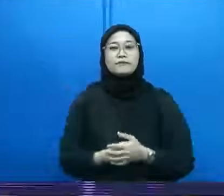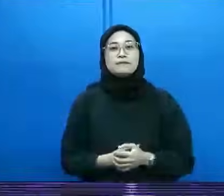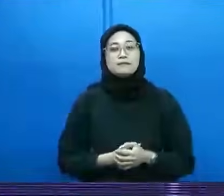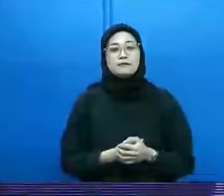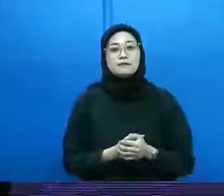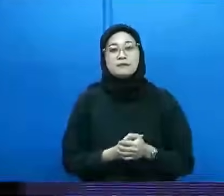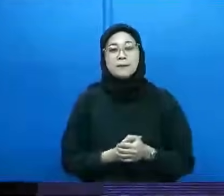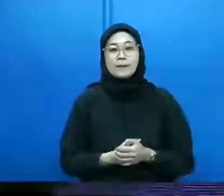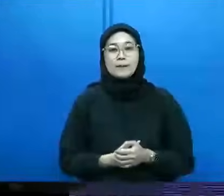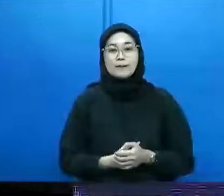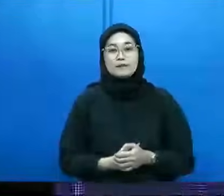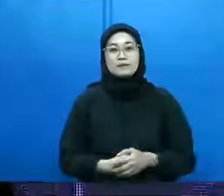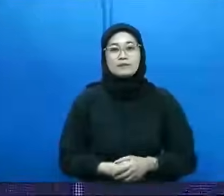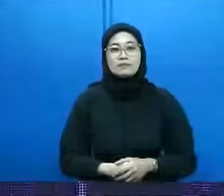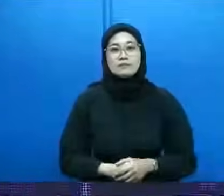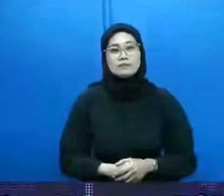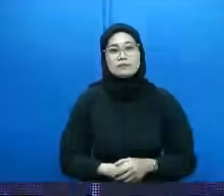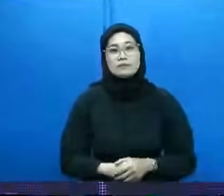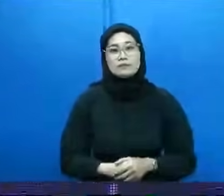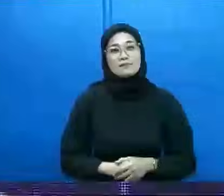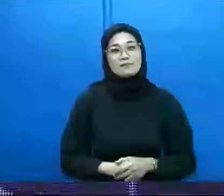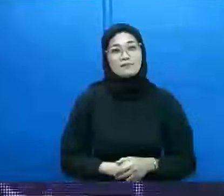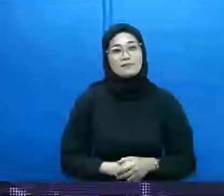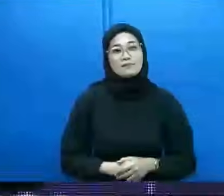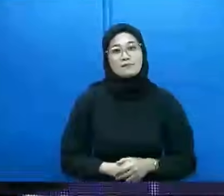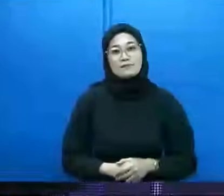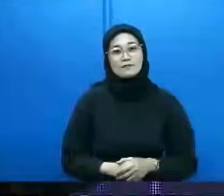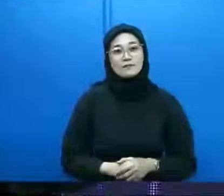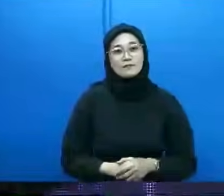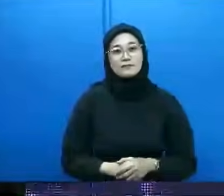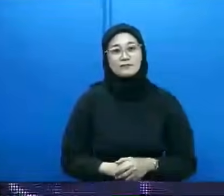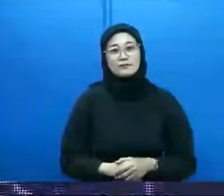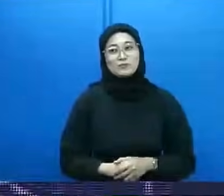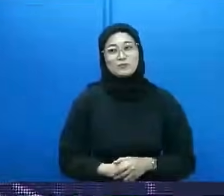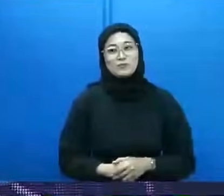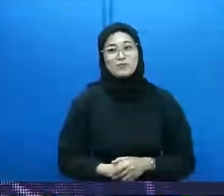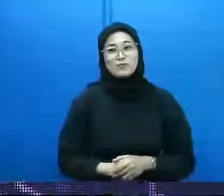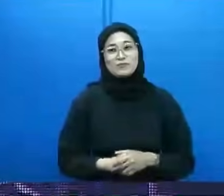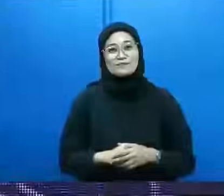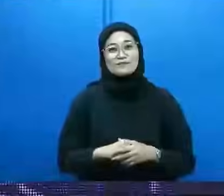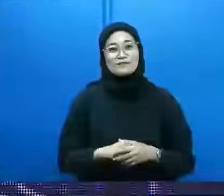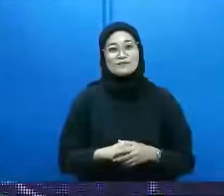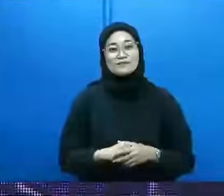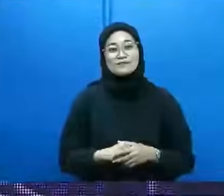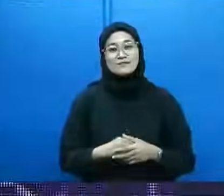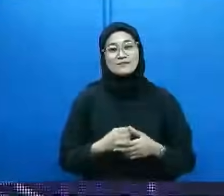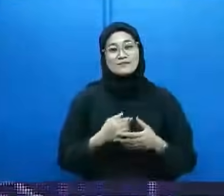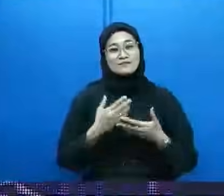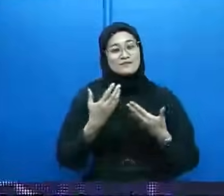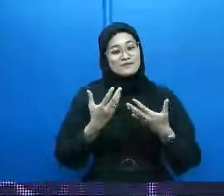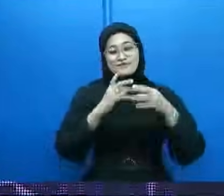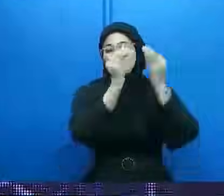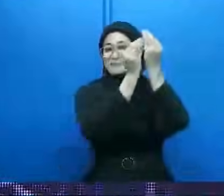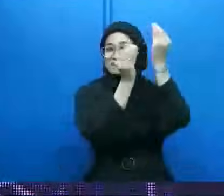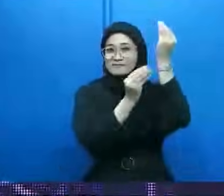kakek buyutnya Al-Mughirah, yang buyutnya Al-Bardizba, tinggalnya di kecamatan Ju'fa, di Kabupaten Bukhara, Provinsi Khorasan,